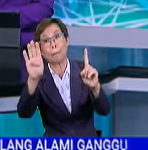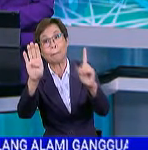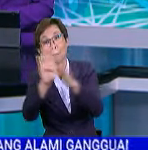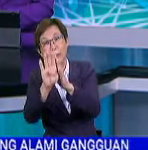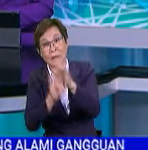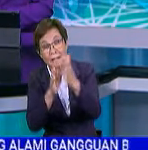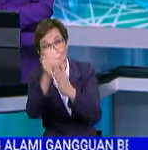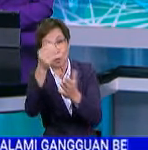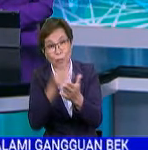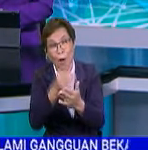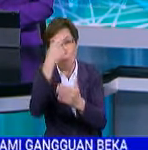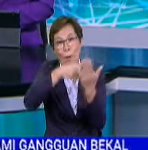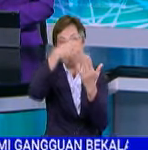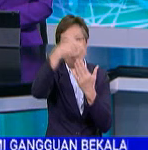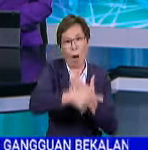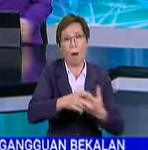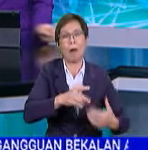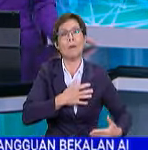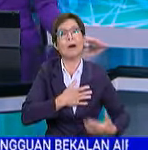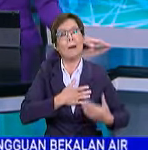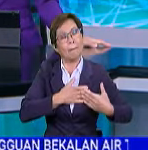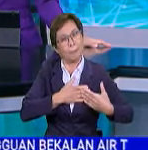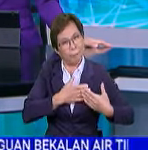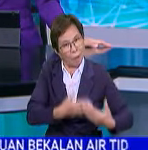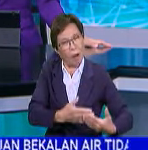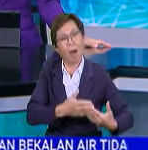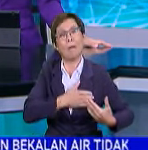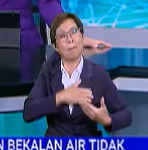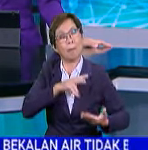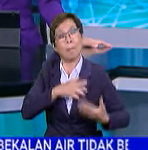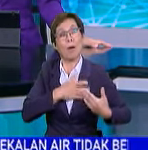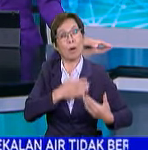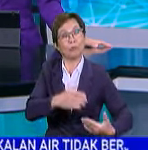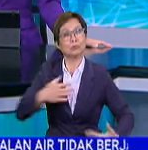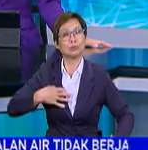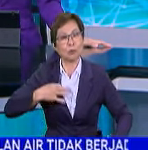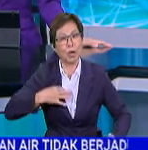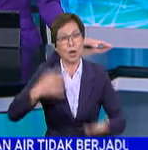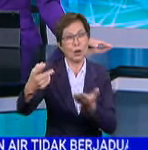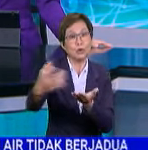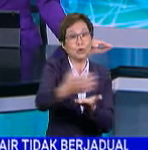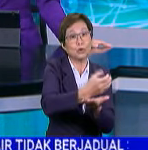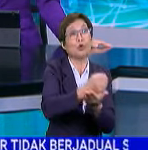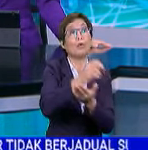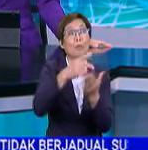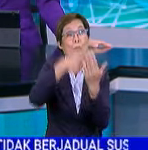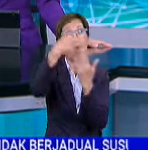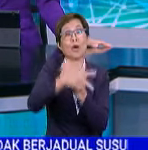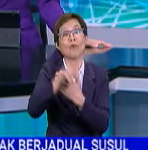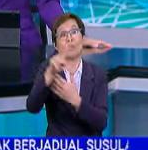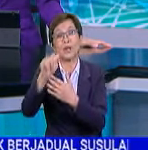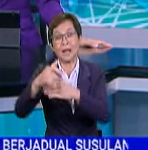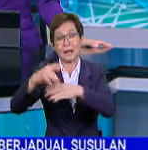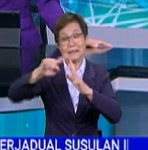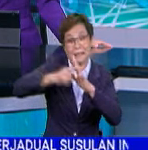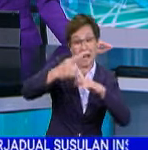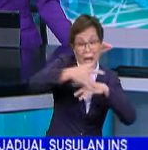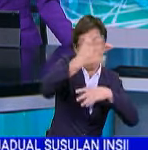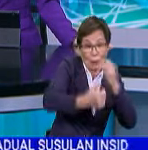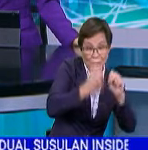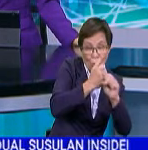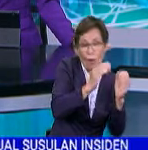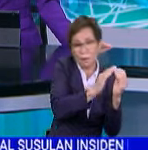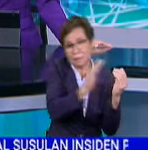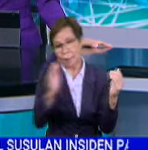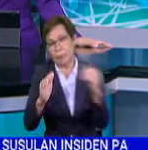RM1 hingga RM2 bilion bagi program pengakuan sukarela dan pengampunan cukai tidak langsung, program VA yang bermula awal tahun ini hingga